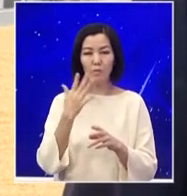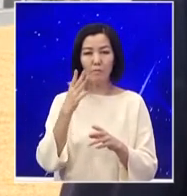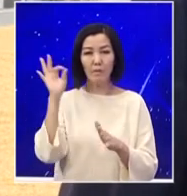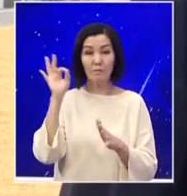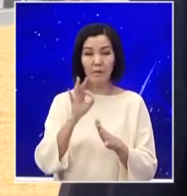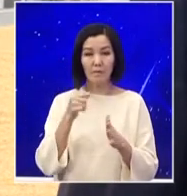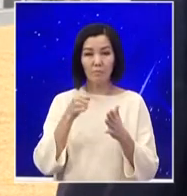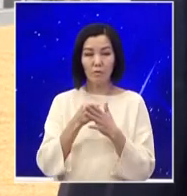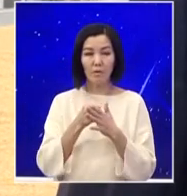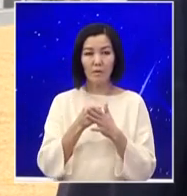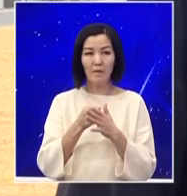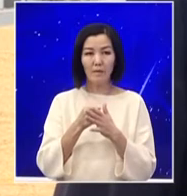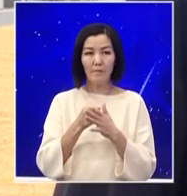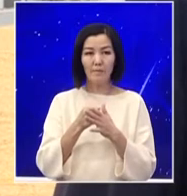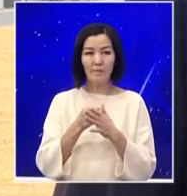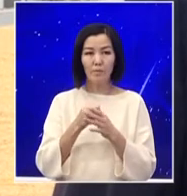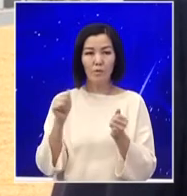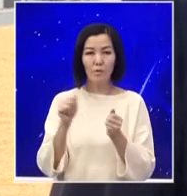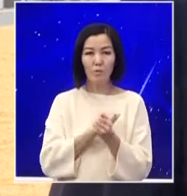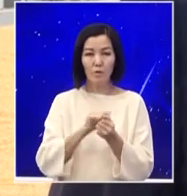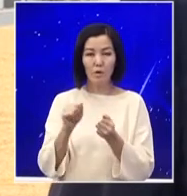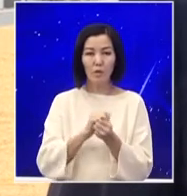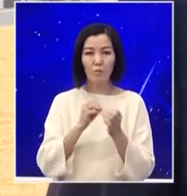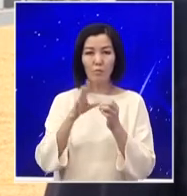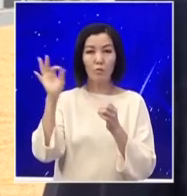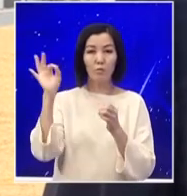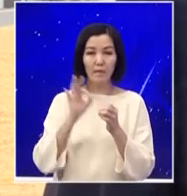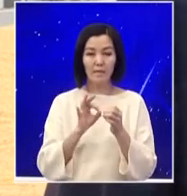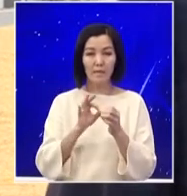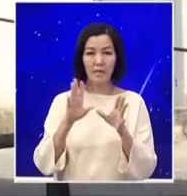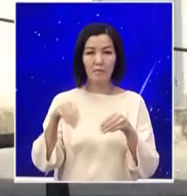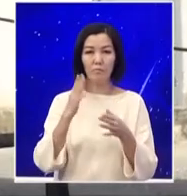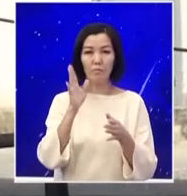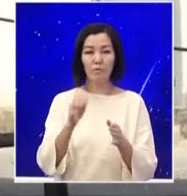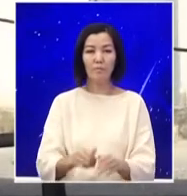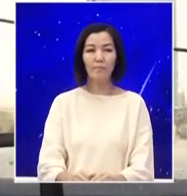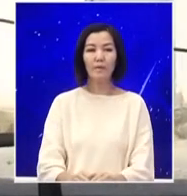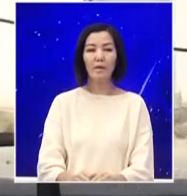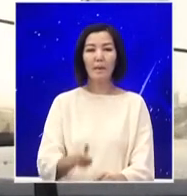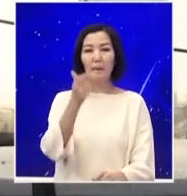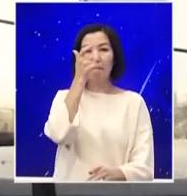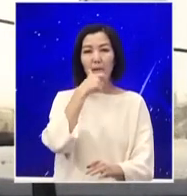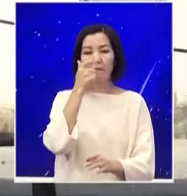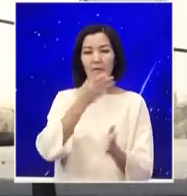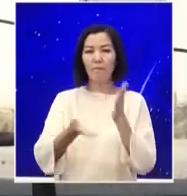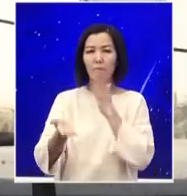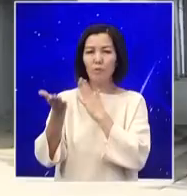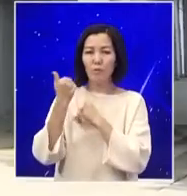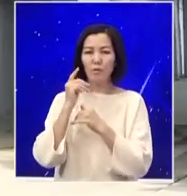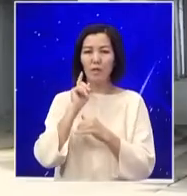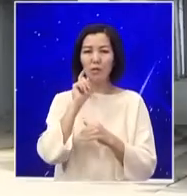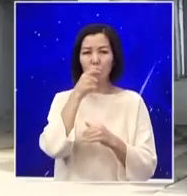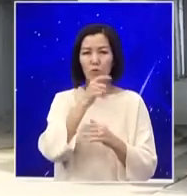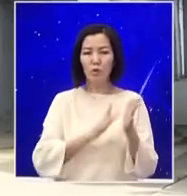23-25% дейін болған. Енді осыны 14% дейін түсіріп, содан кейін барып өткіземіз. Жаркент өңірі ежелден жүгері өсіруге қолайлы